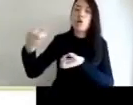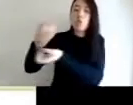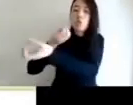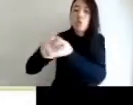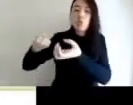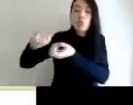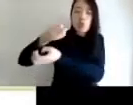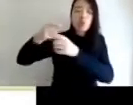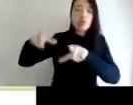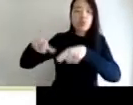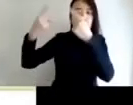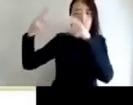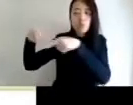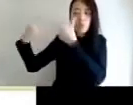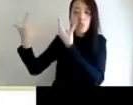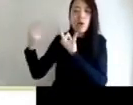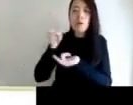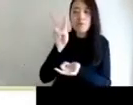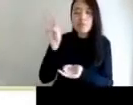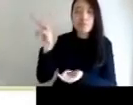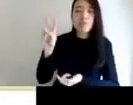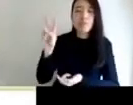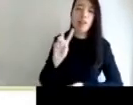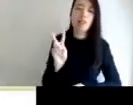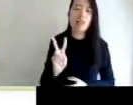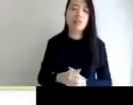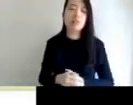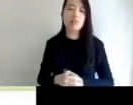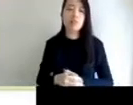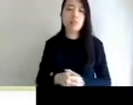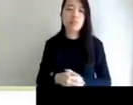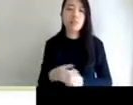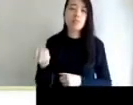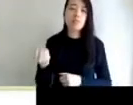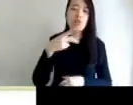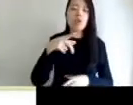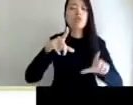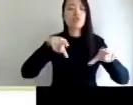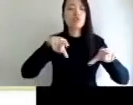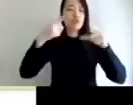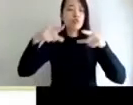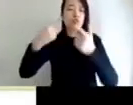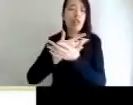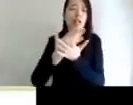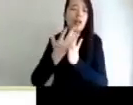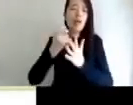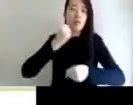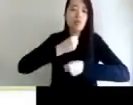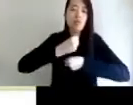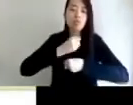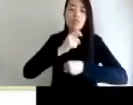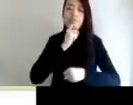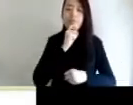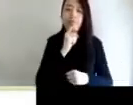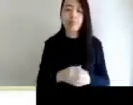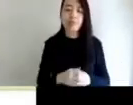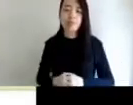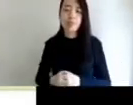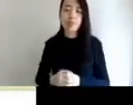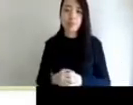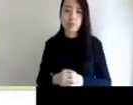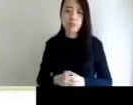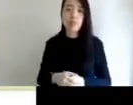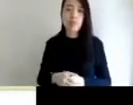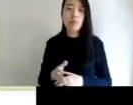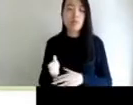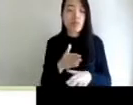樹木啦。咁我哋亦都會有一啲樹啊嘅工作會進行嘅。咁除此之外咧，我哋亦都好